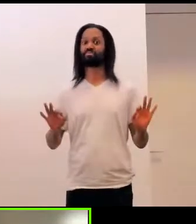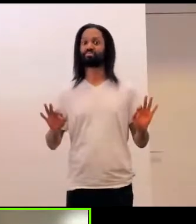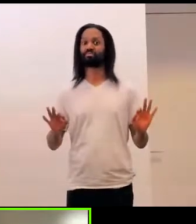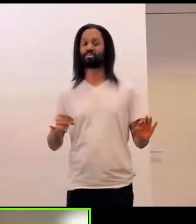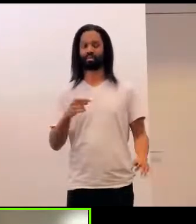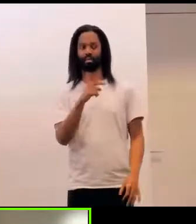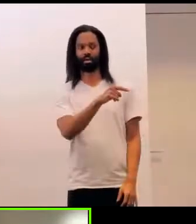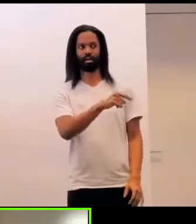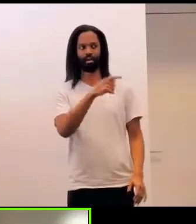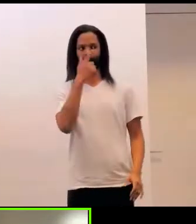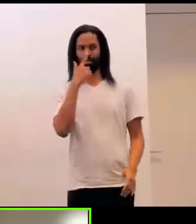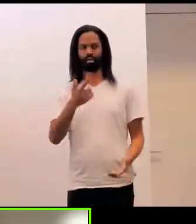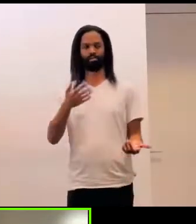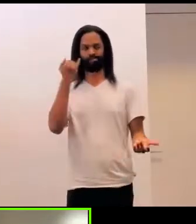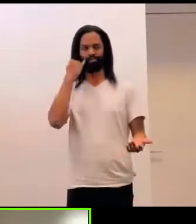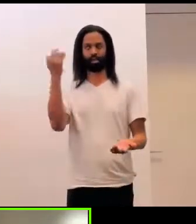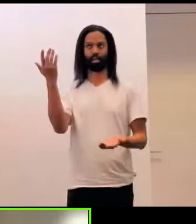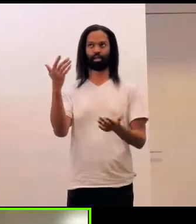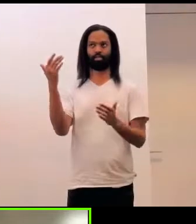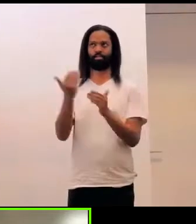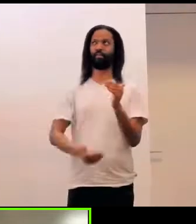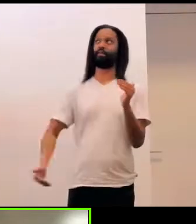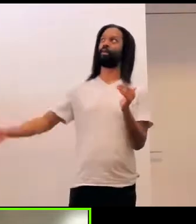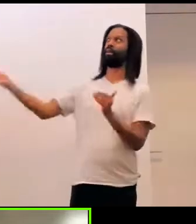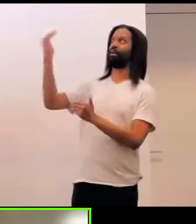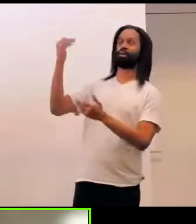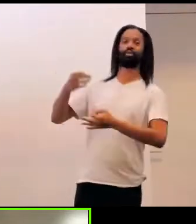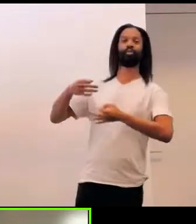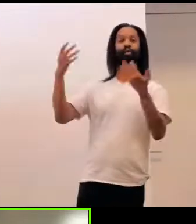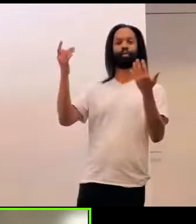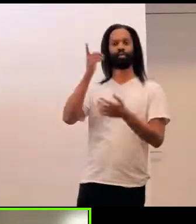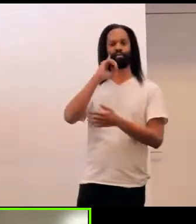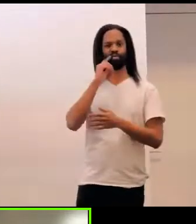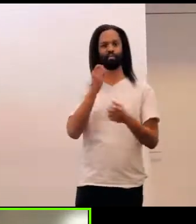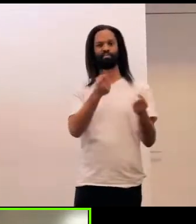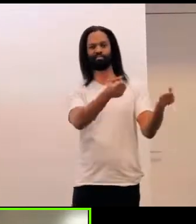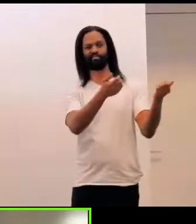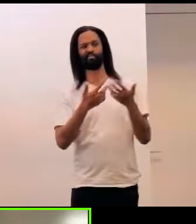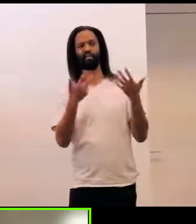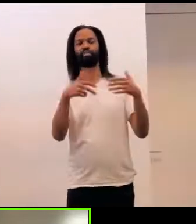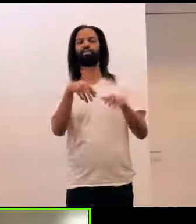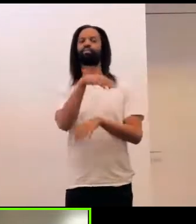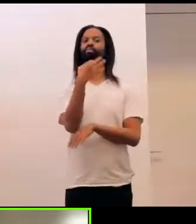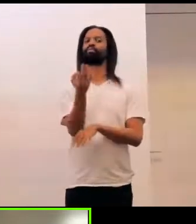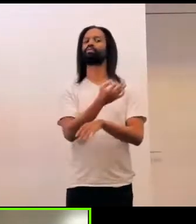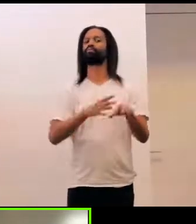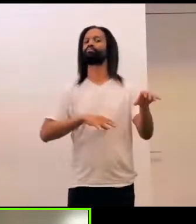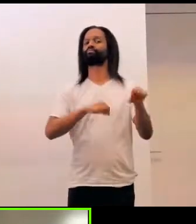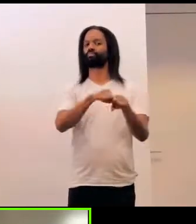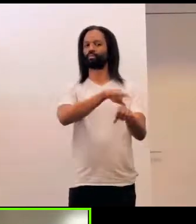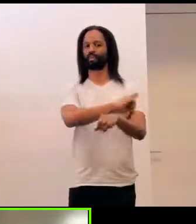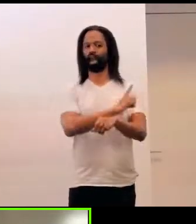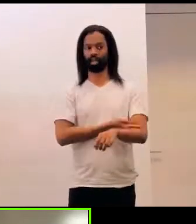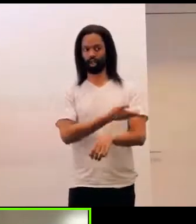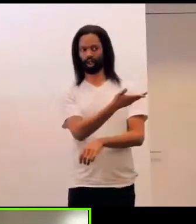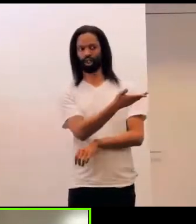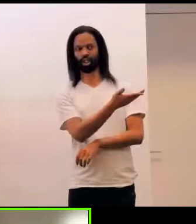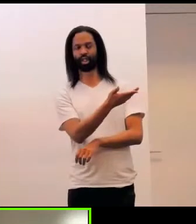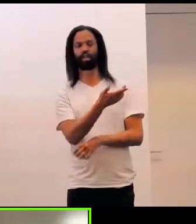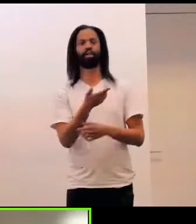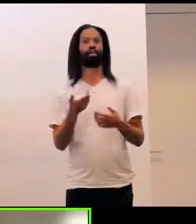trop ambitieuse en proposant un peu moins de 18% de gains énergétiques, mais estimant, là encore, la